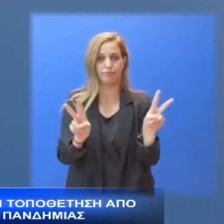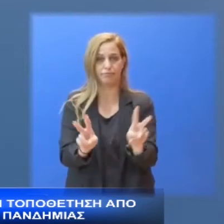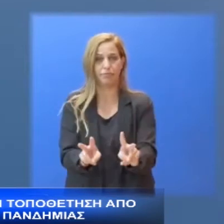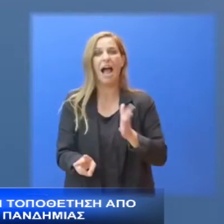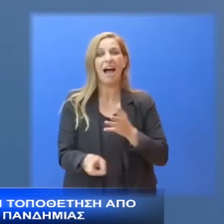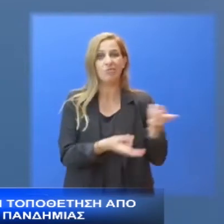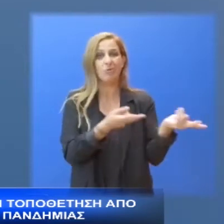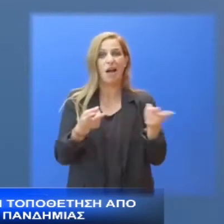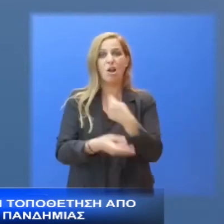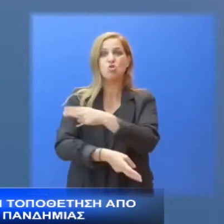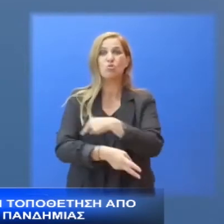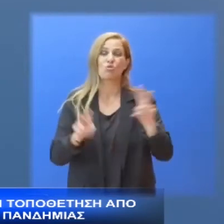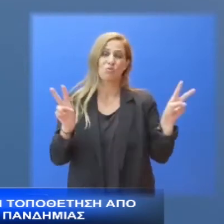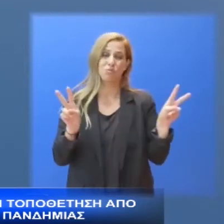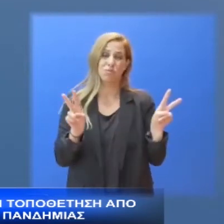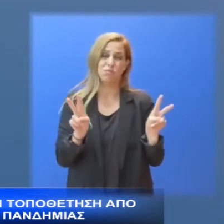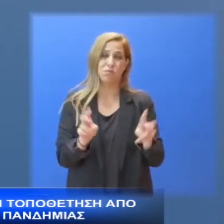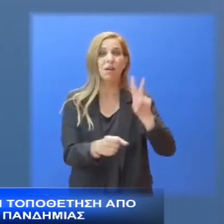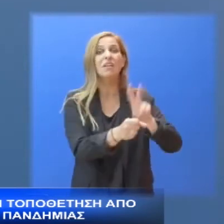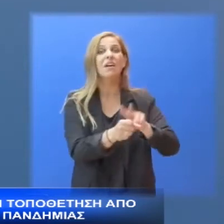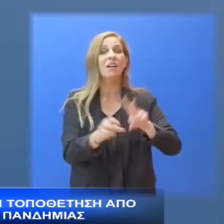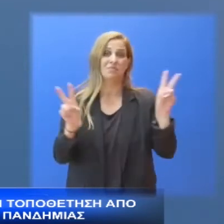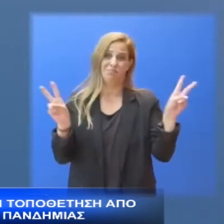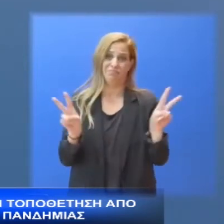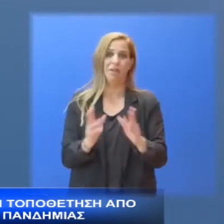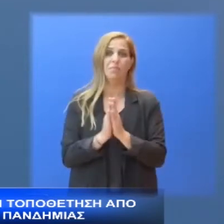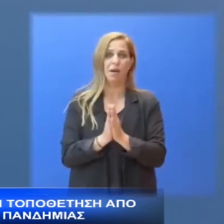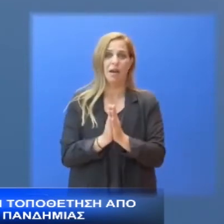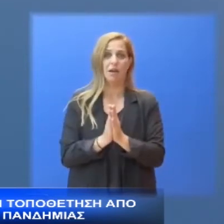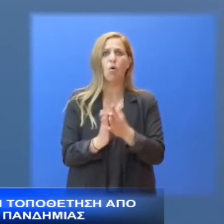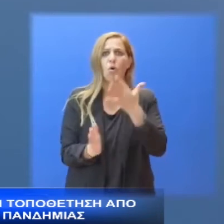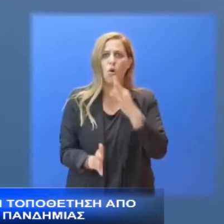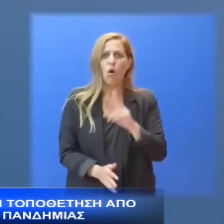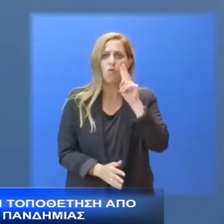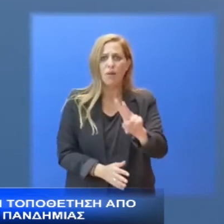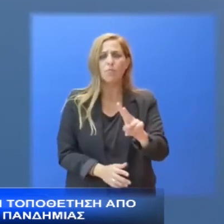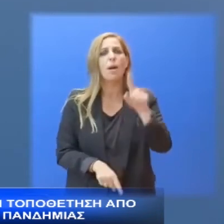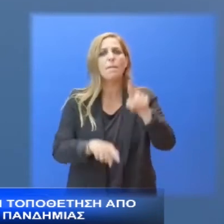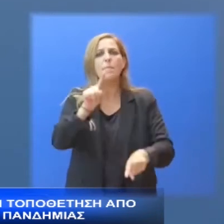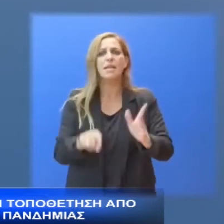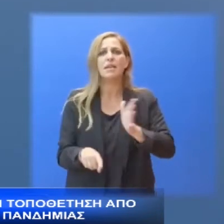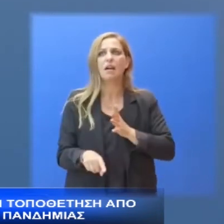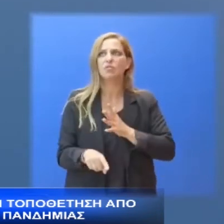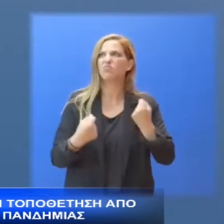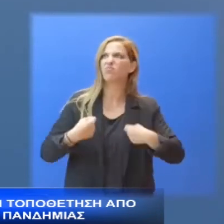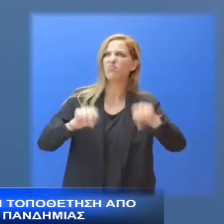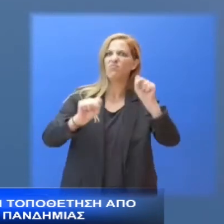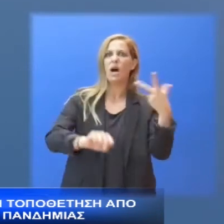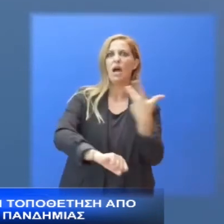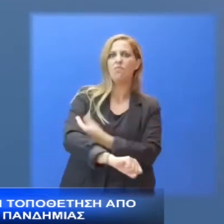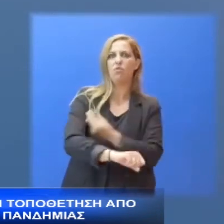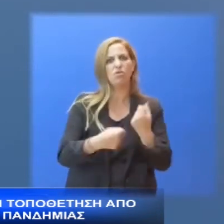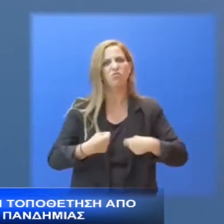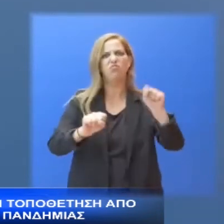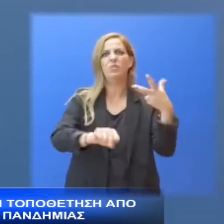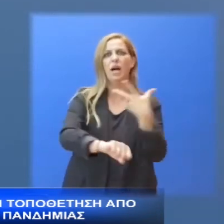οι απώλειες. Η πραγματικότητα αντιστέκεται και δεν υποχωρεί στις απόψεις, στις αντιλήψεις όσων